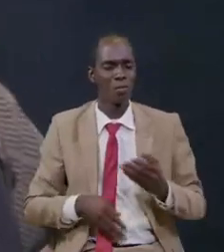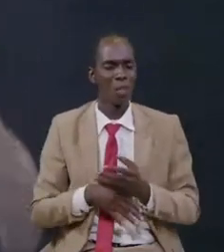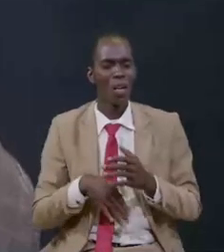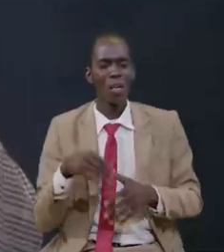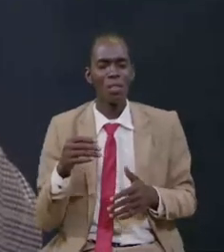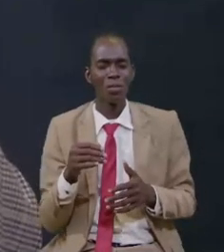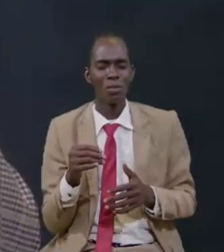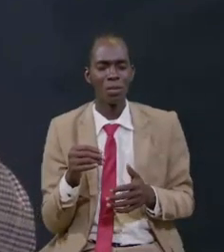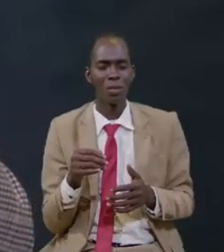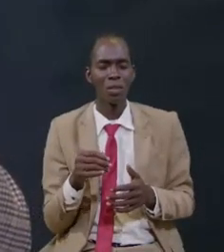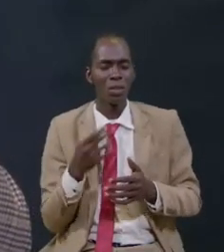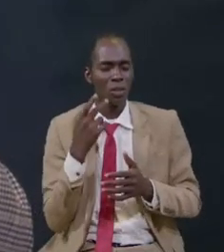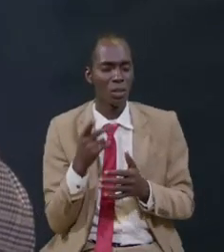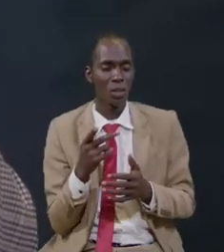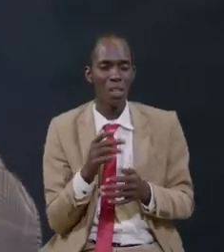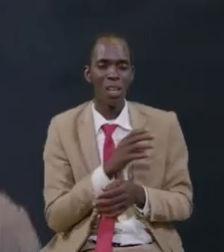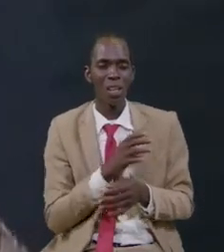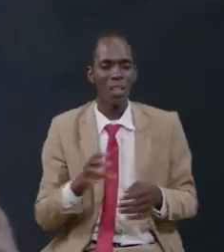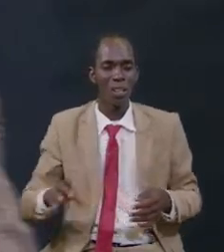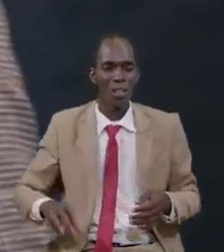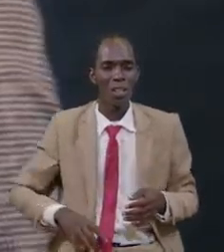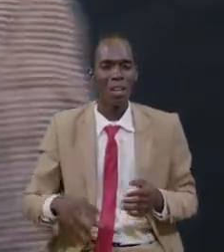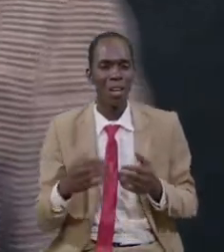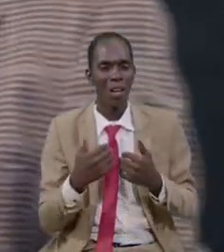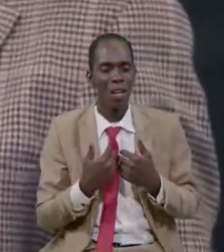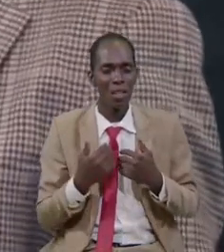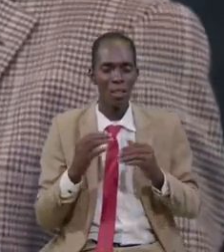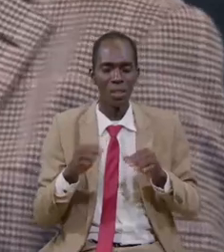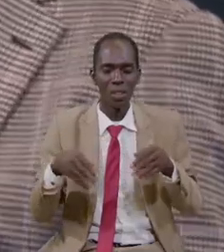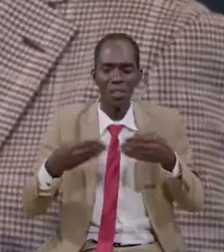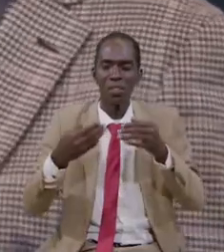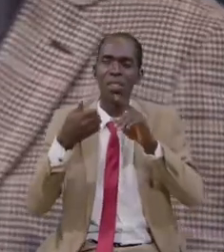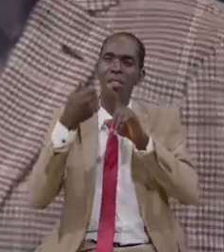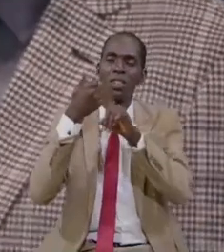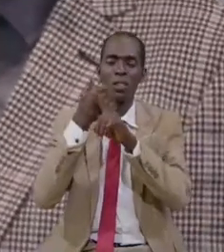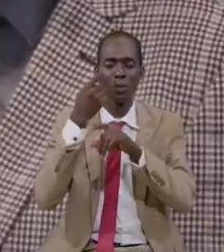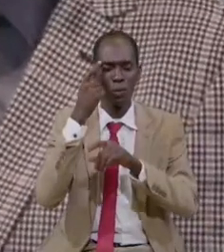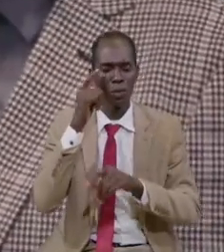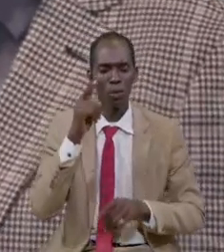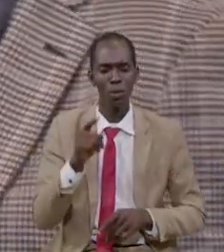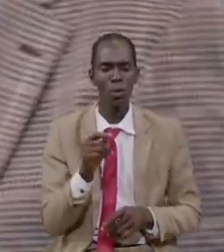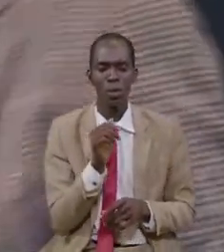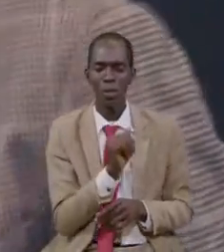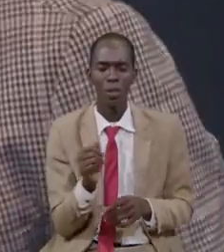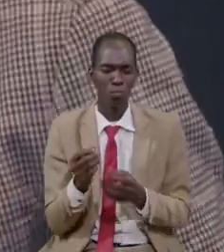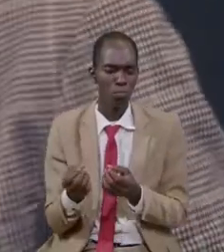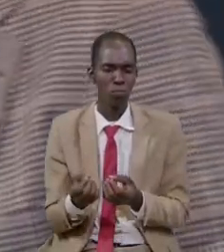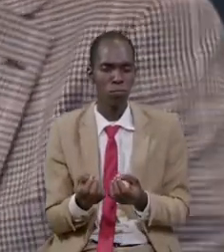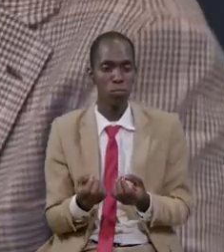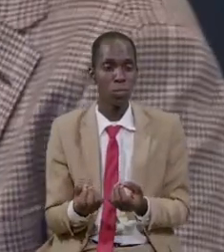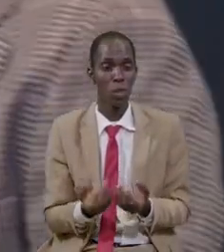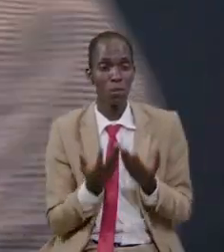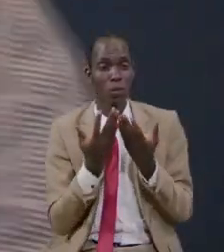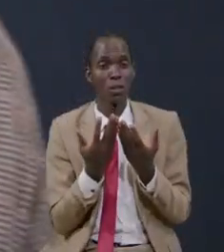C'est ta soirée. Parce que Christ s'est donné pour toi comme rançon pour ton âme.